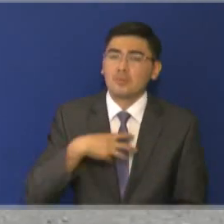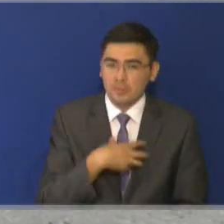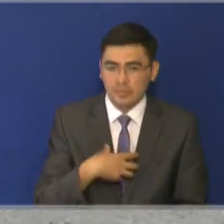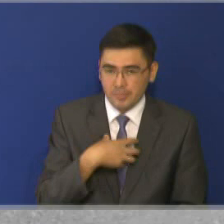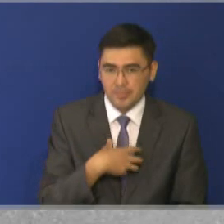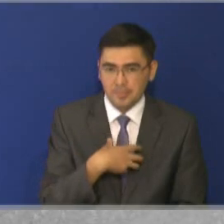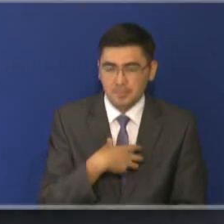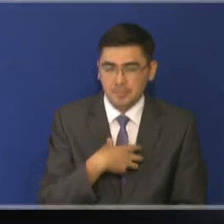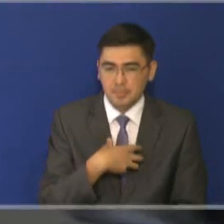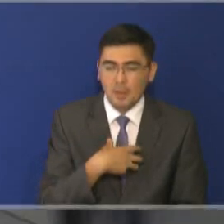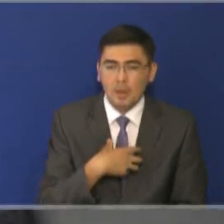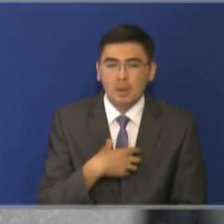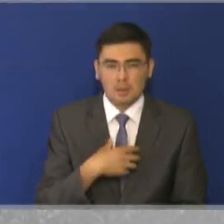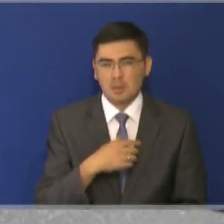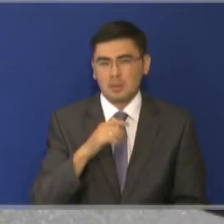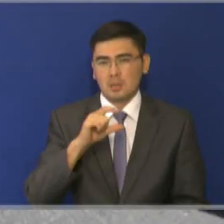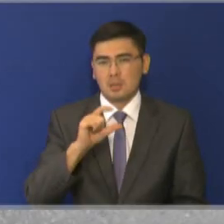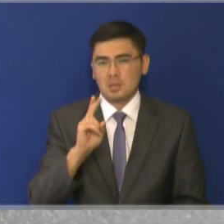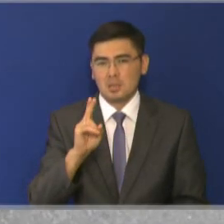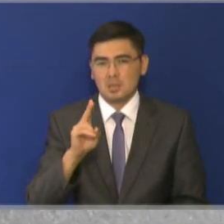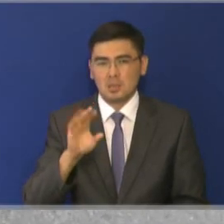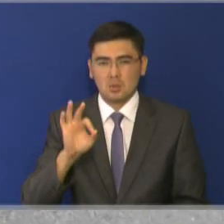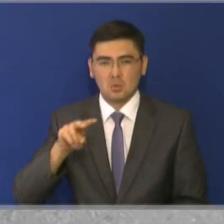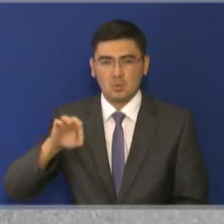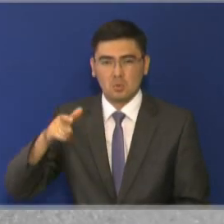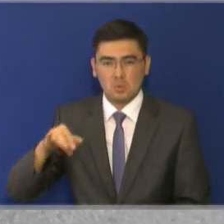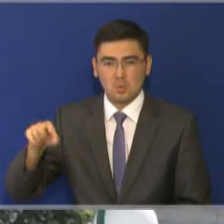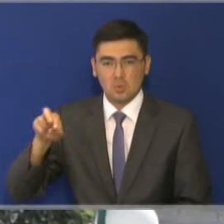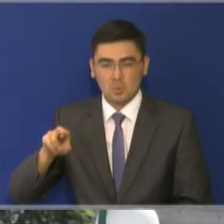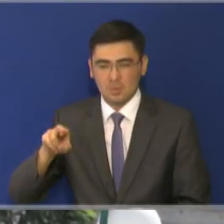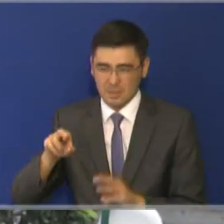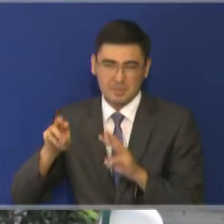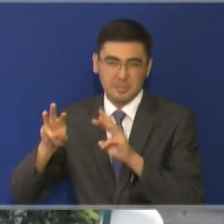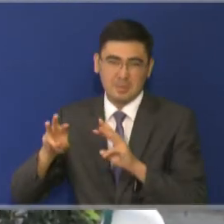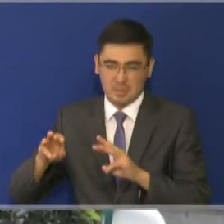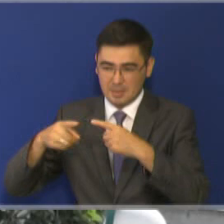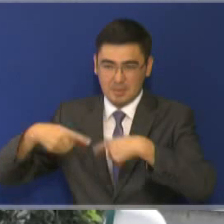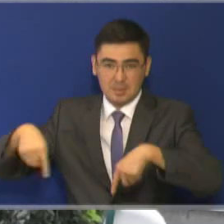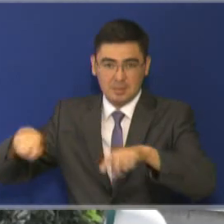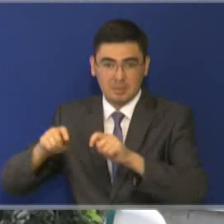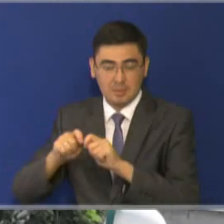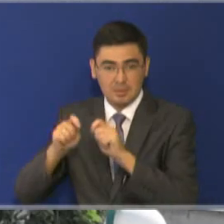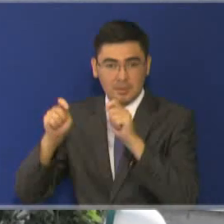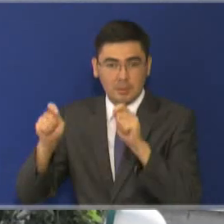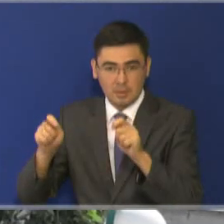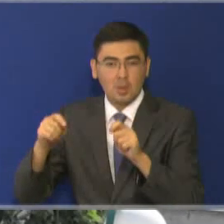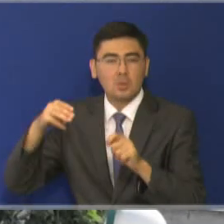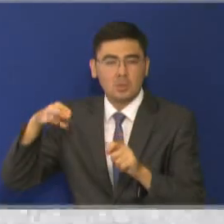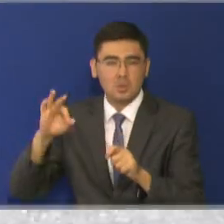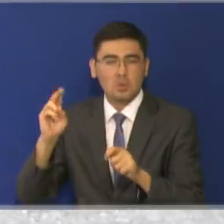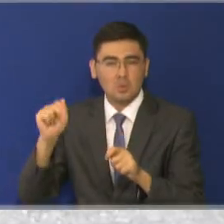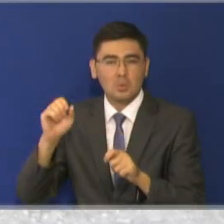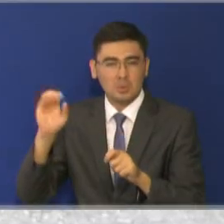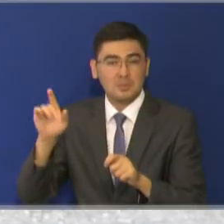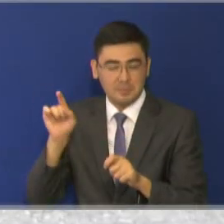закон.кз. Экология министрлігін құрған президентіміз Қасым Жомарт Тоқаев келесі 2021 жылды экология жылы